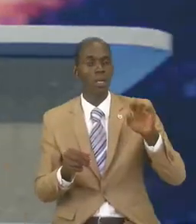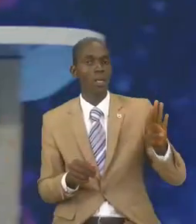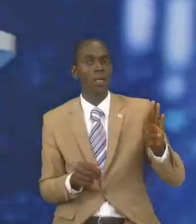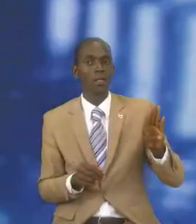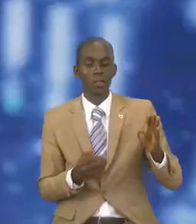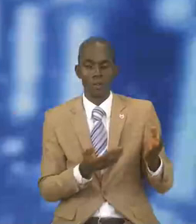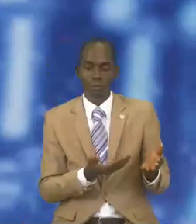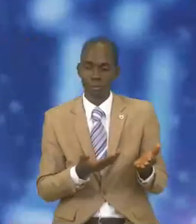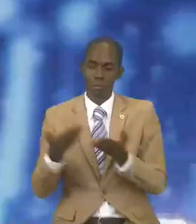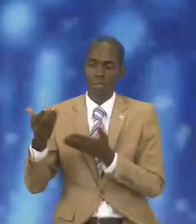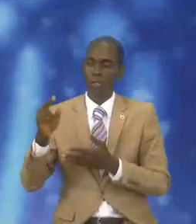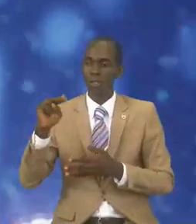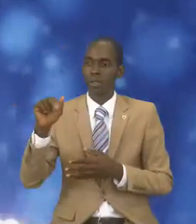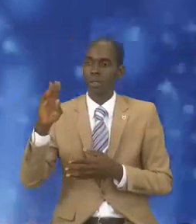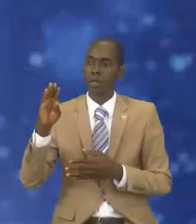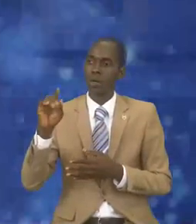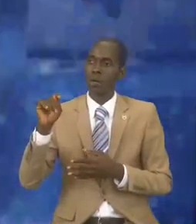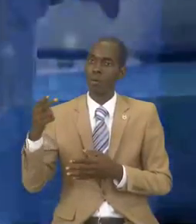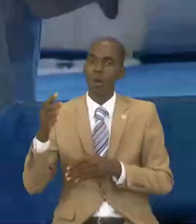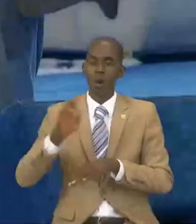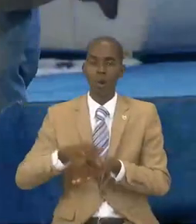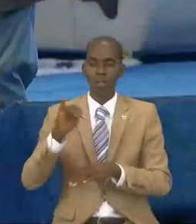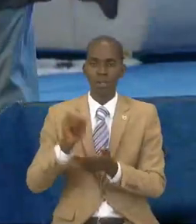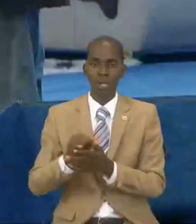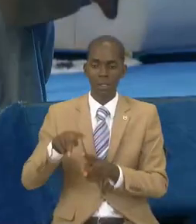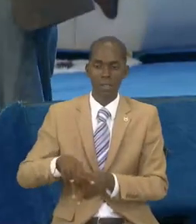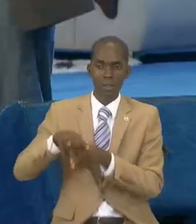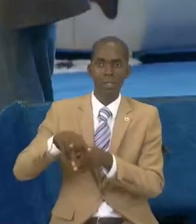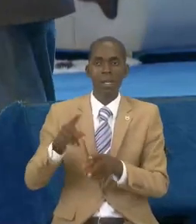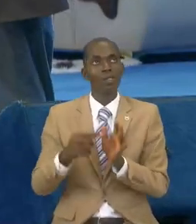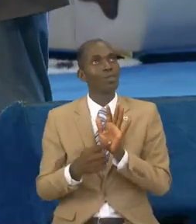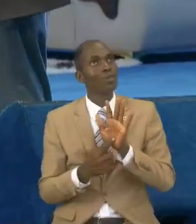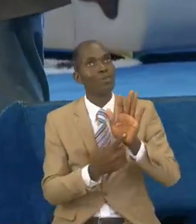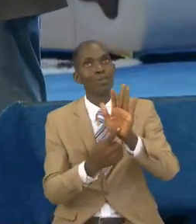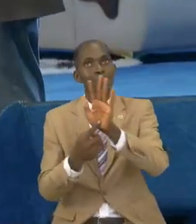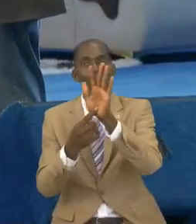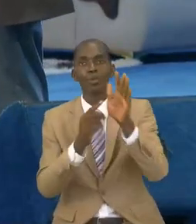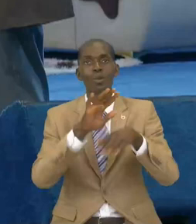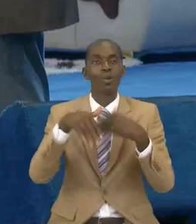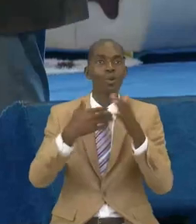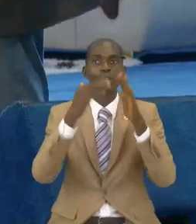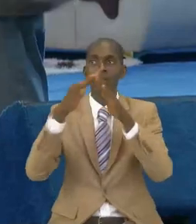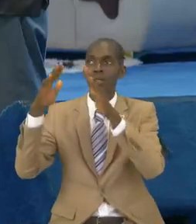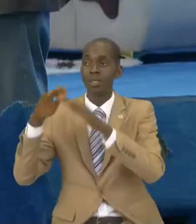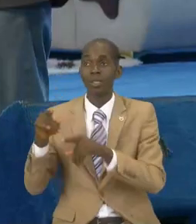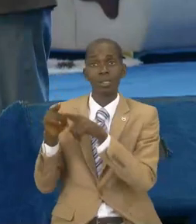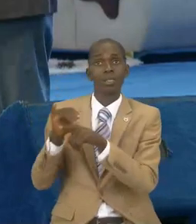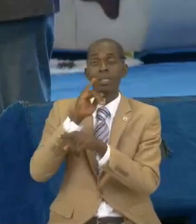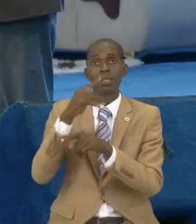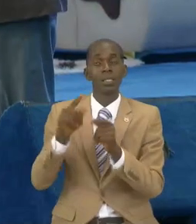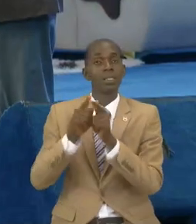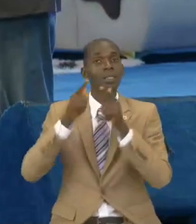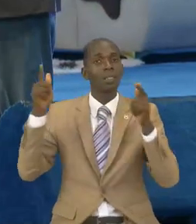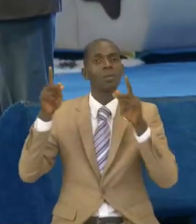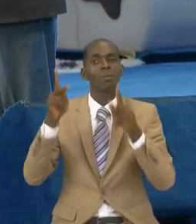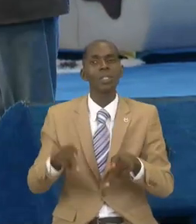a envoyé Naboth. Il l'a placé et a montré à toute la ville, « Oh, voici un grand